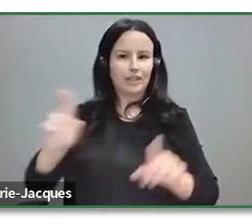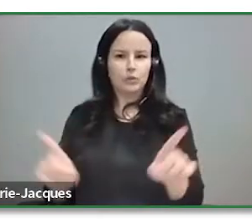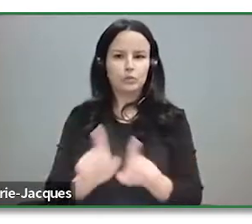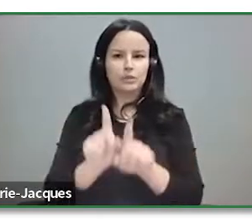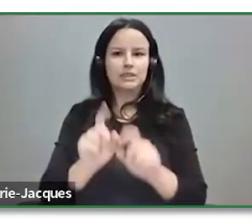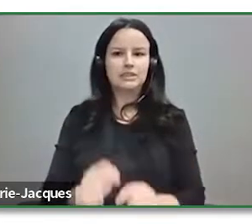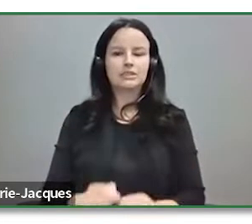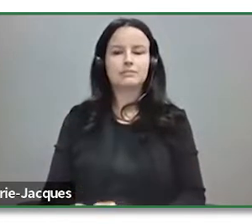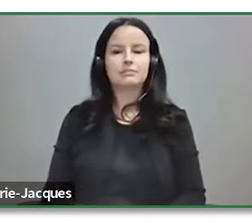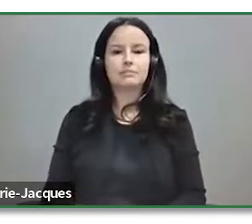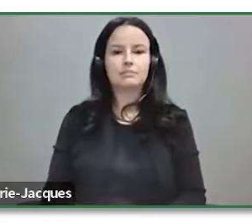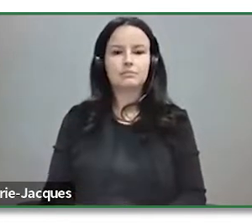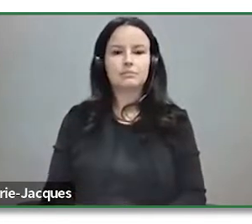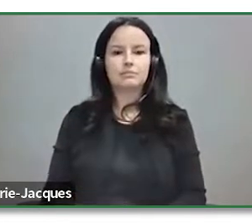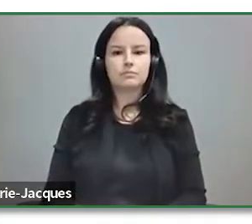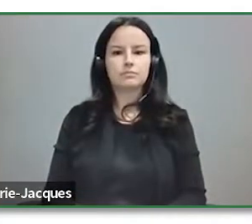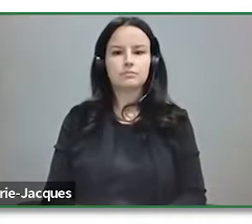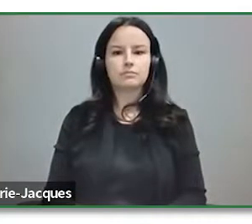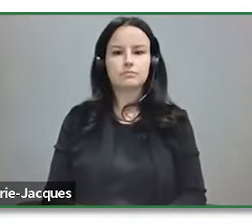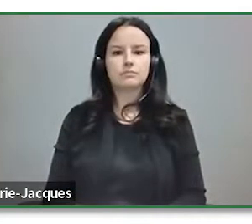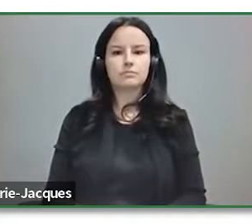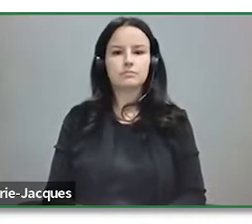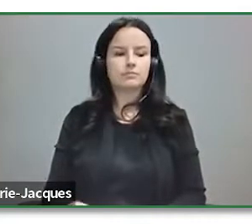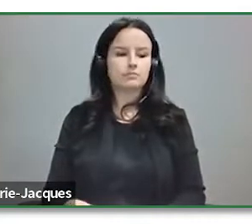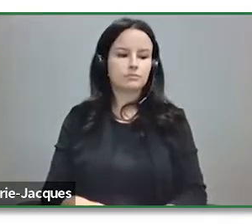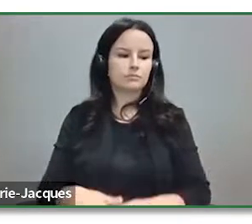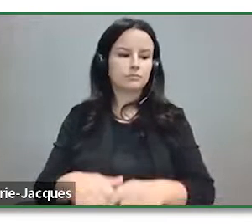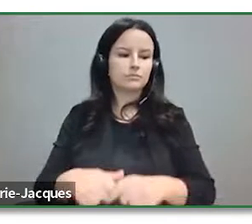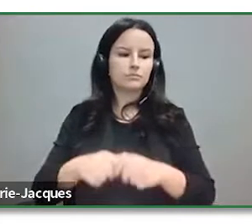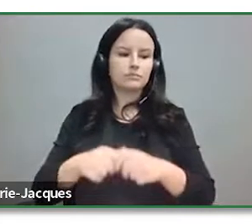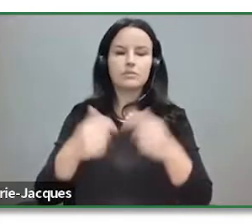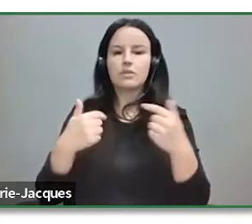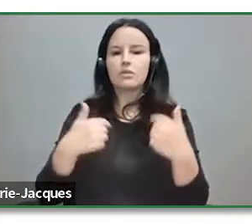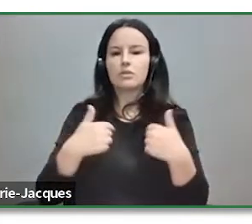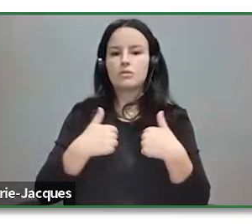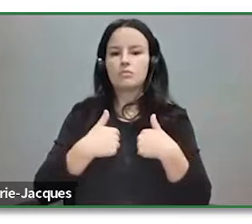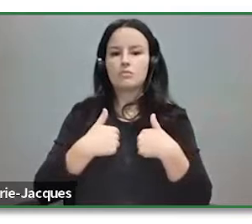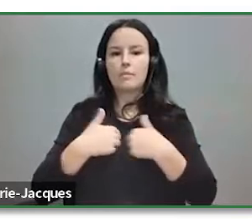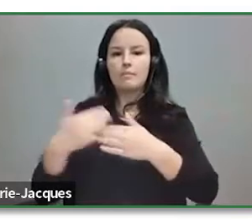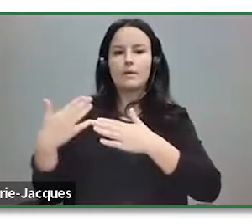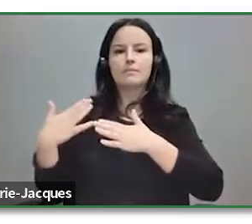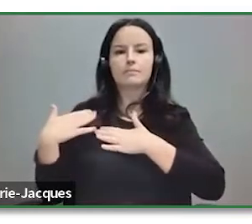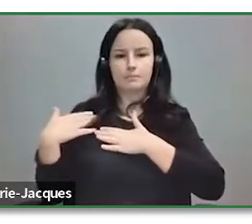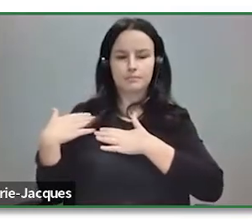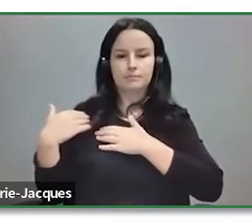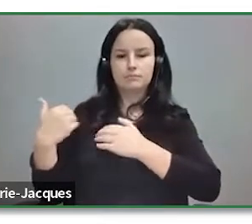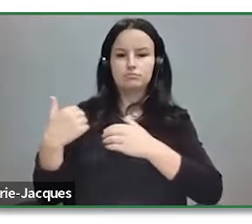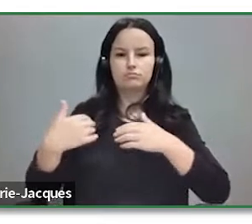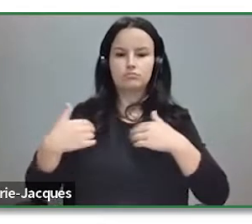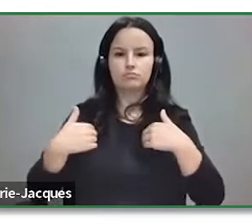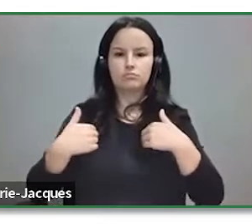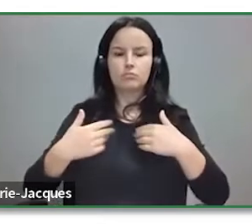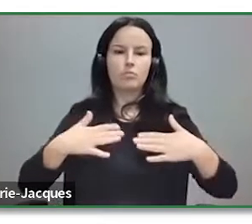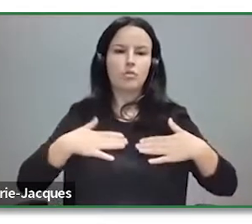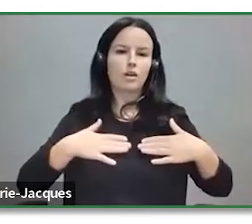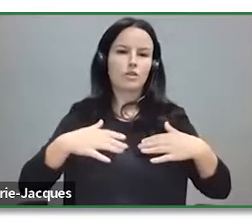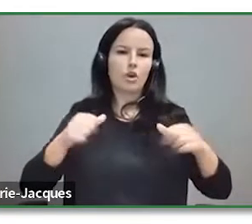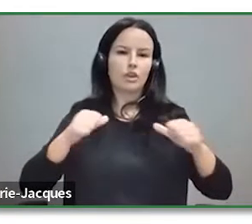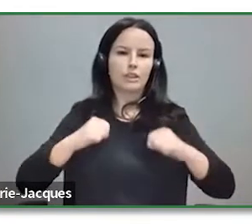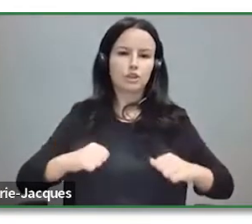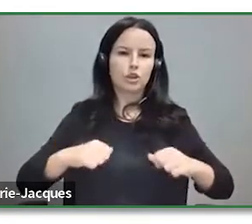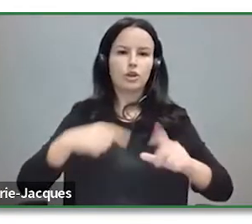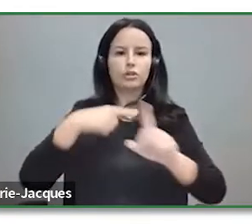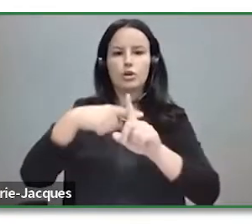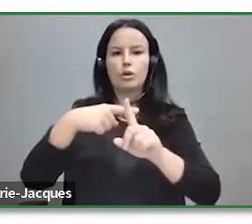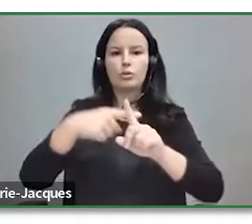Je vous parle de Berkeley et je porte un T-shirt et des jeans et je suis